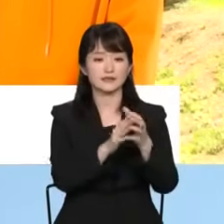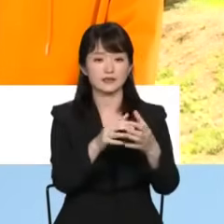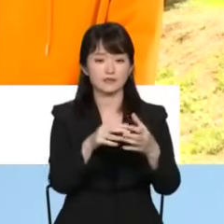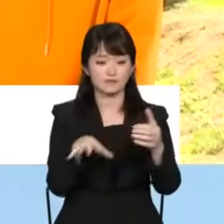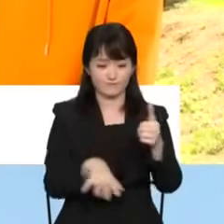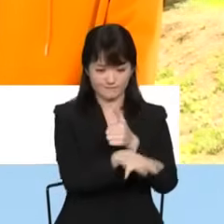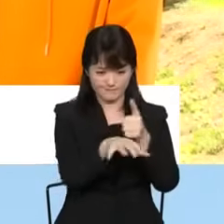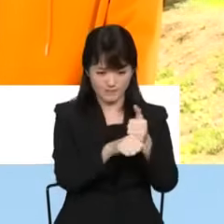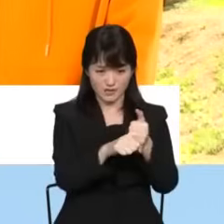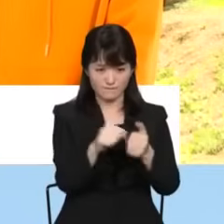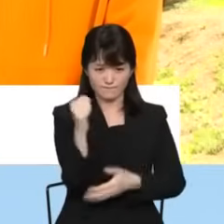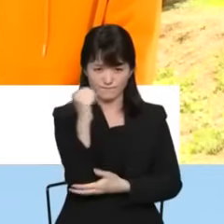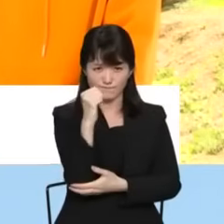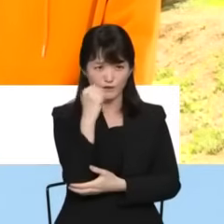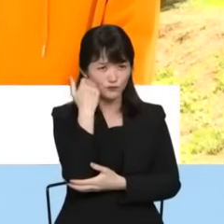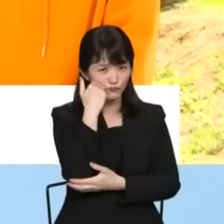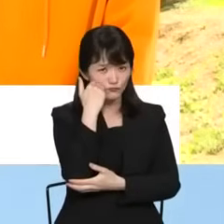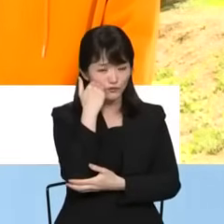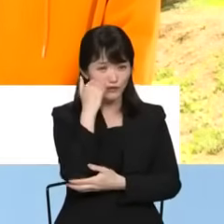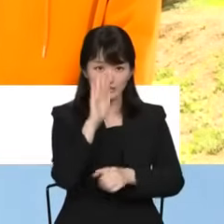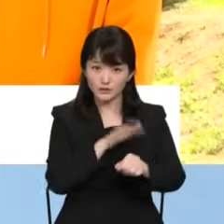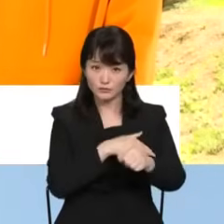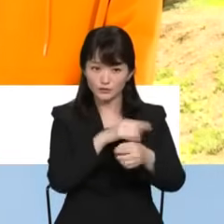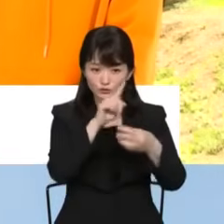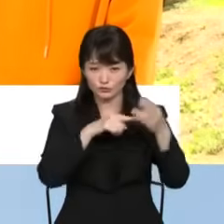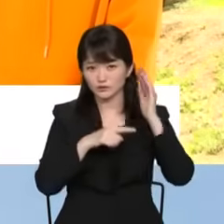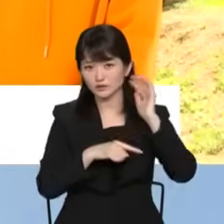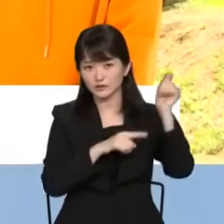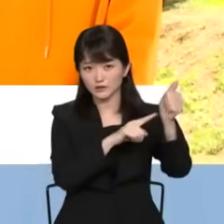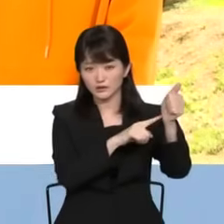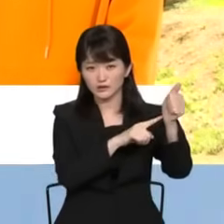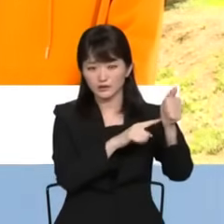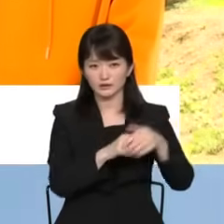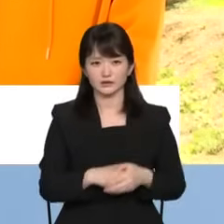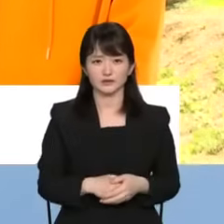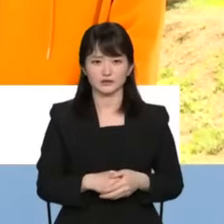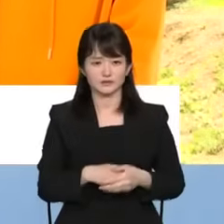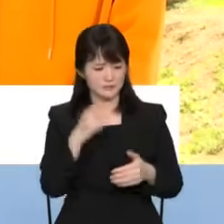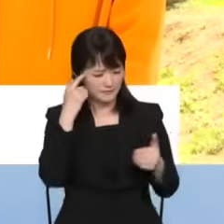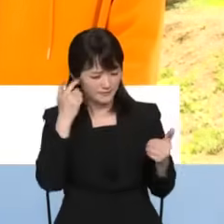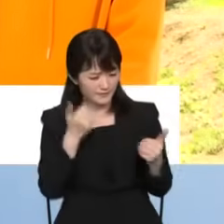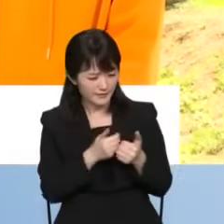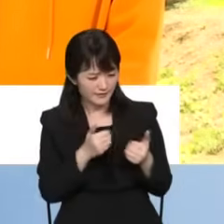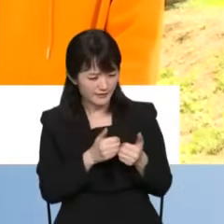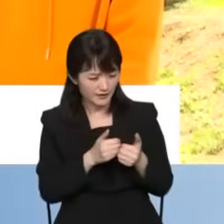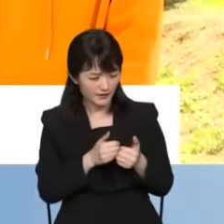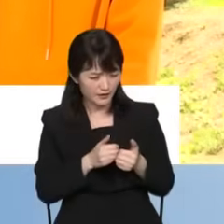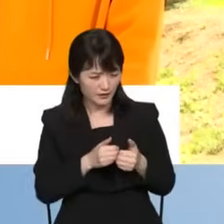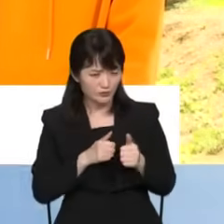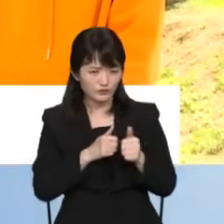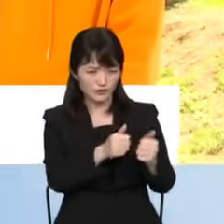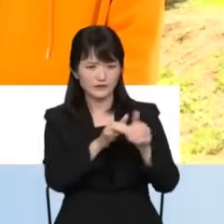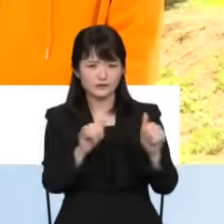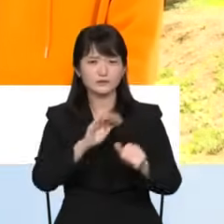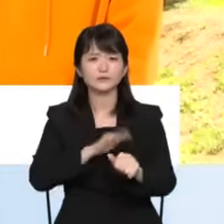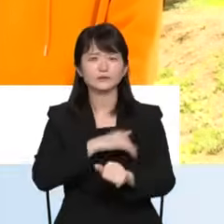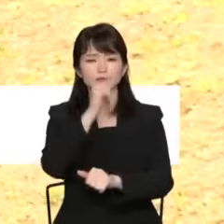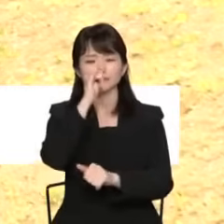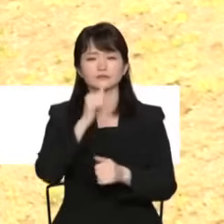하는 윤석열 대통령의 문제가 가장 크다. 그리고 거기에 부역하고 추종했던 사람들, 이런 사람들 문제가 크다 이런 생각을 합니다. 그래서